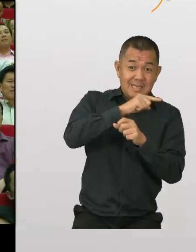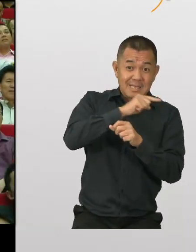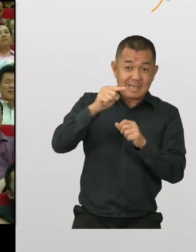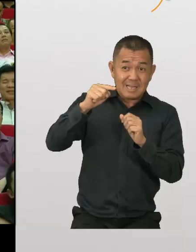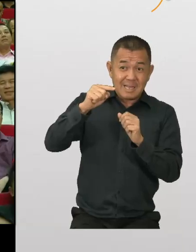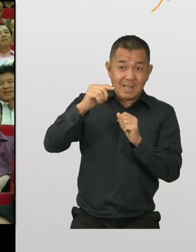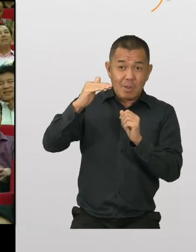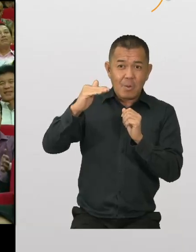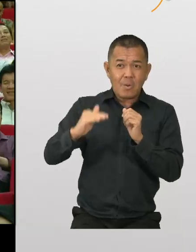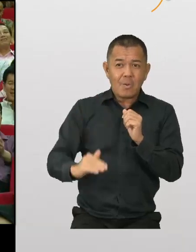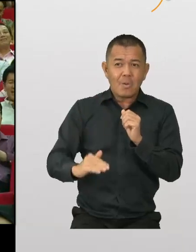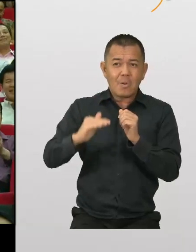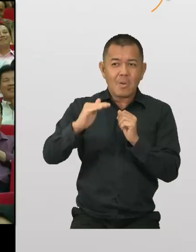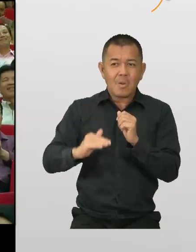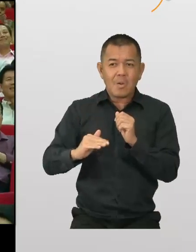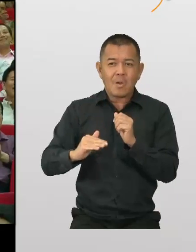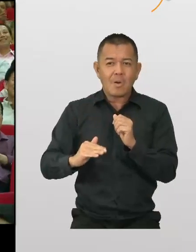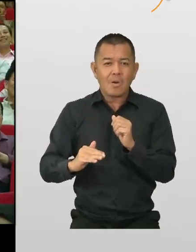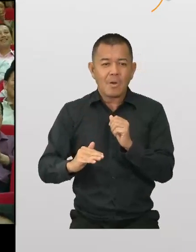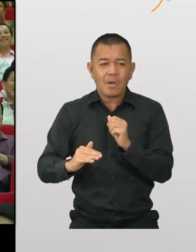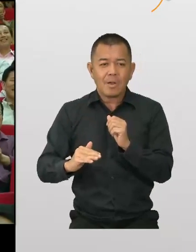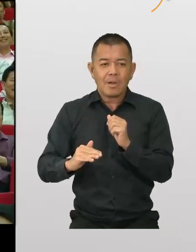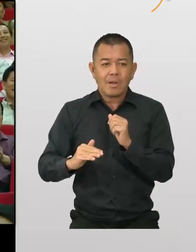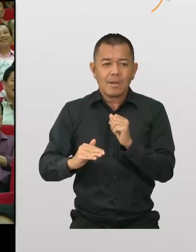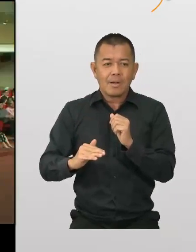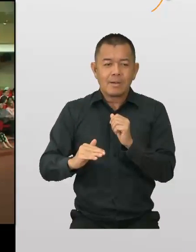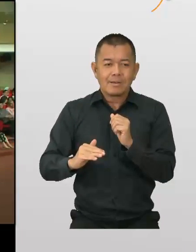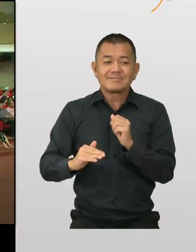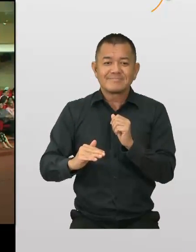自己掌声 Give yourself a clap if you got it right.